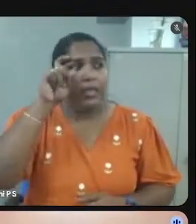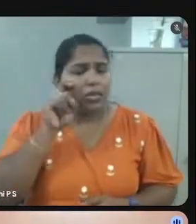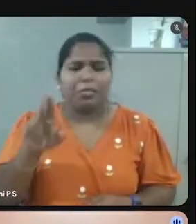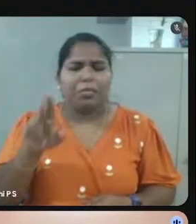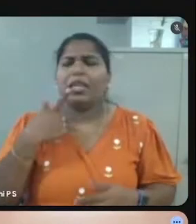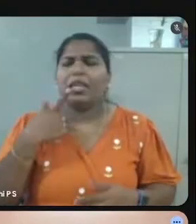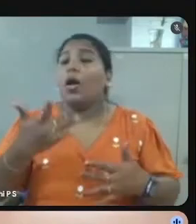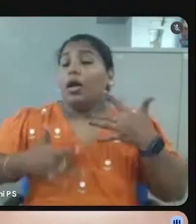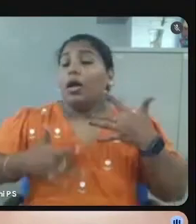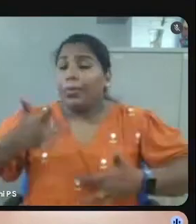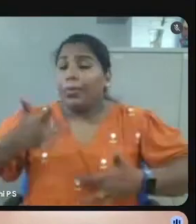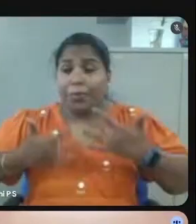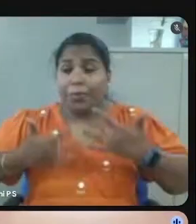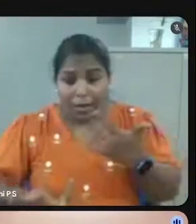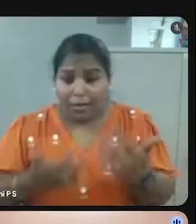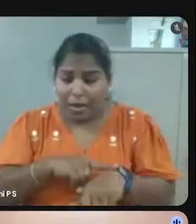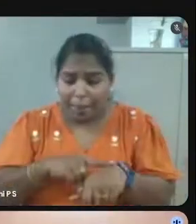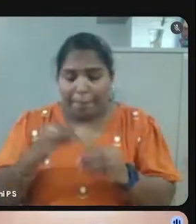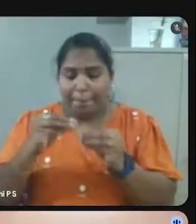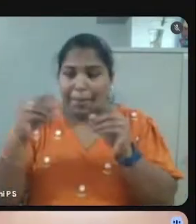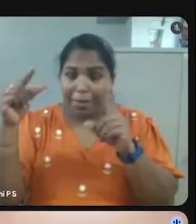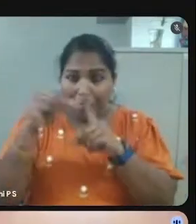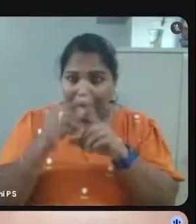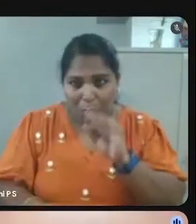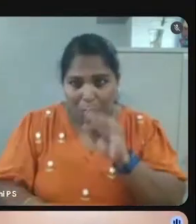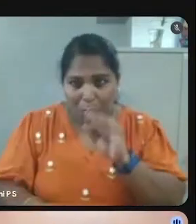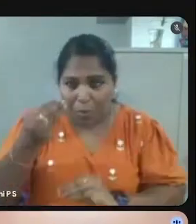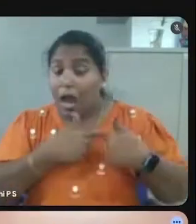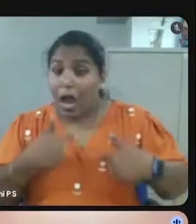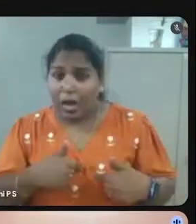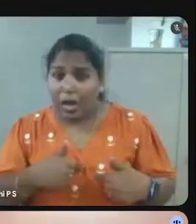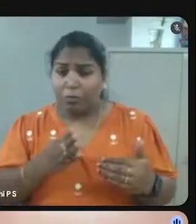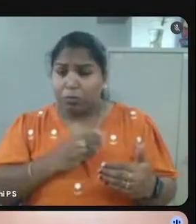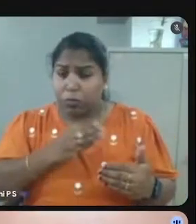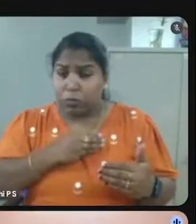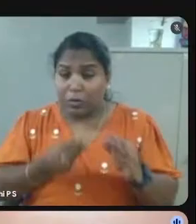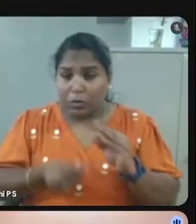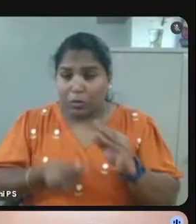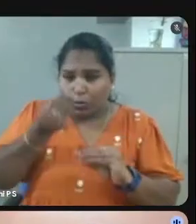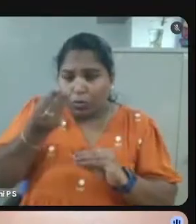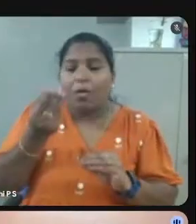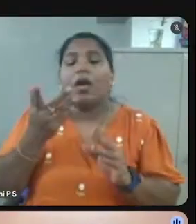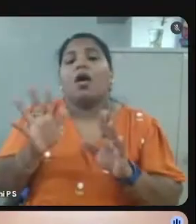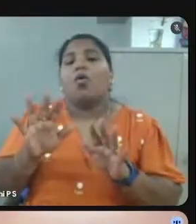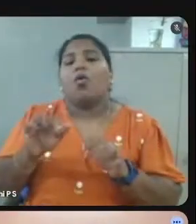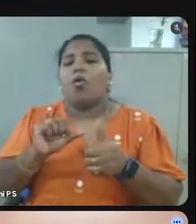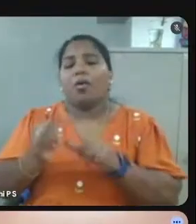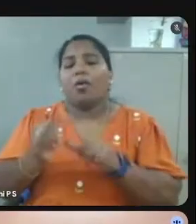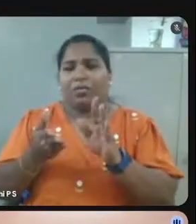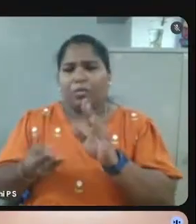എക്സൈറ്റ്മെന്റ് സ്റ്റേജ് ഉണ്ടല്ലോ, അതിൽ കുറച്ച് ബ്ലഡ് പ്രഷറും ഹാർട്ട് റേറ്റും ഇൻക്രീസ് ആകുന്നത് നോർമൽ സെക്ഷൽ ആക്ടിവിറ്റിന്റെ ഒരു സ്റ്റേജസ്